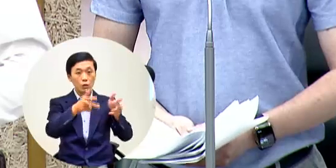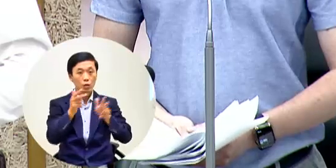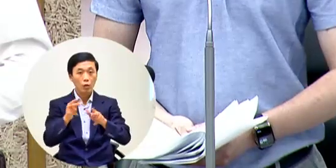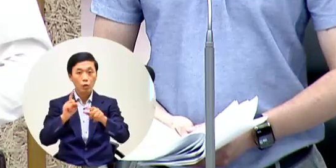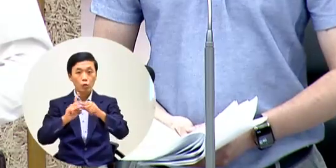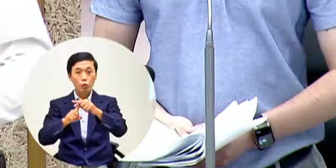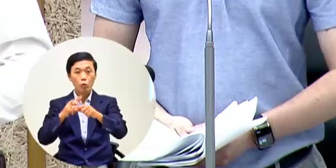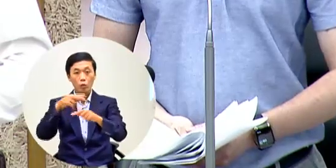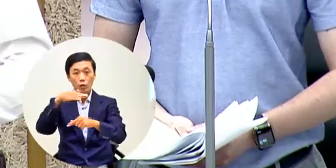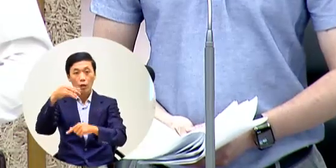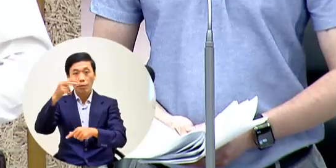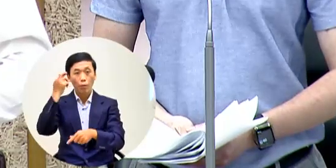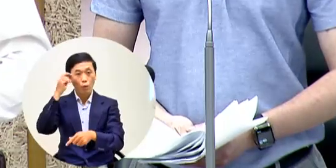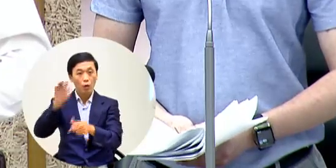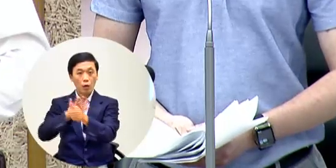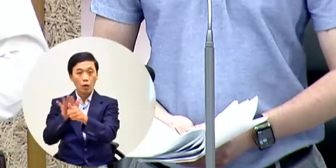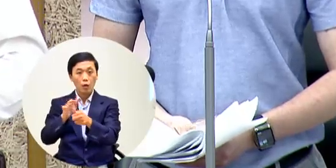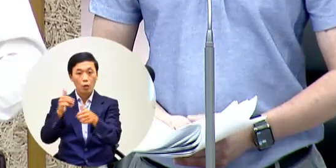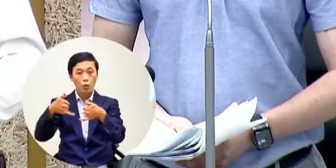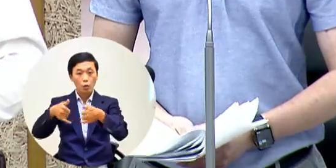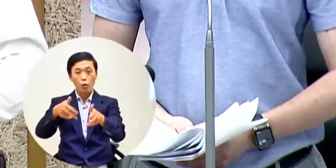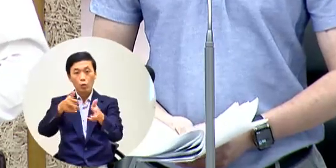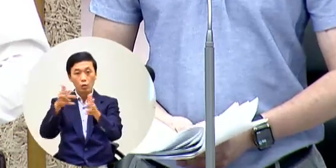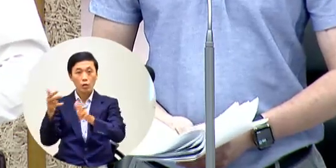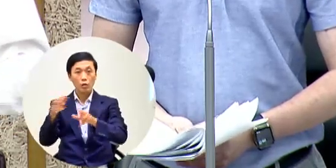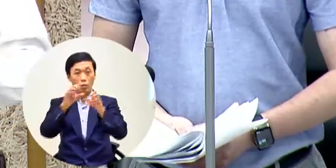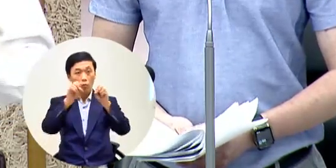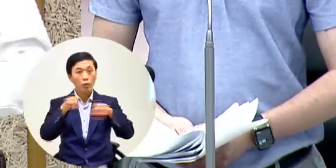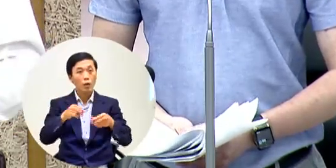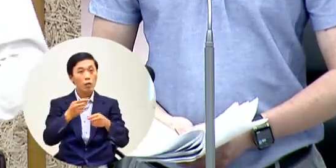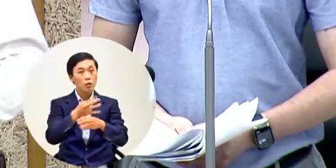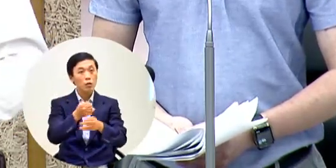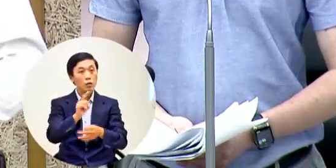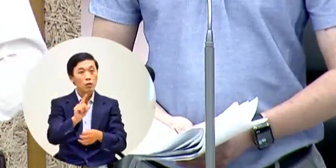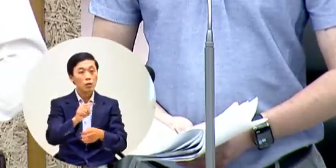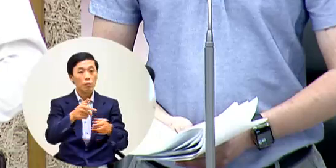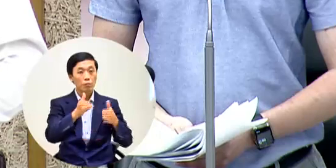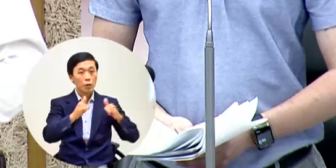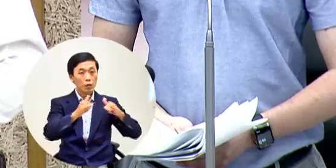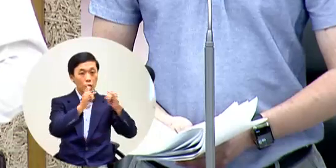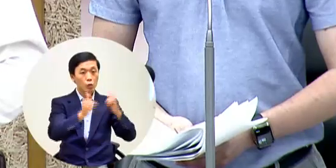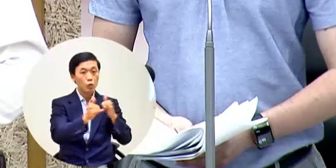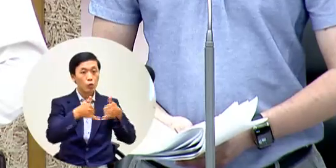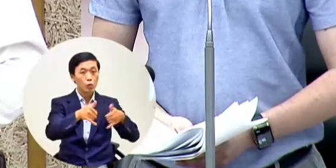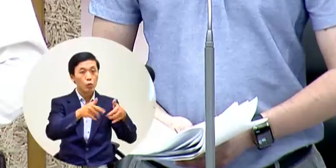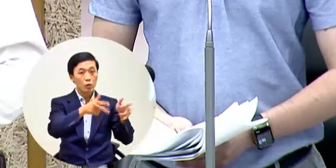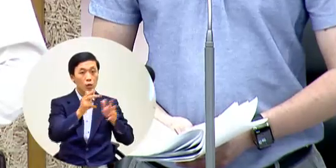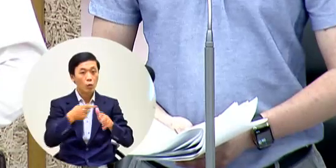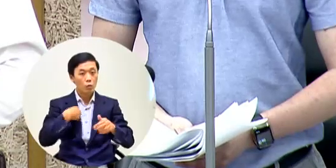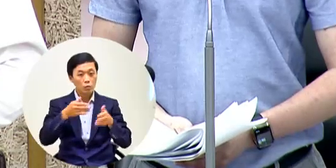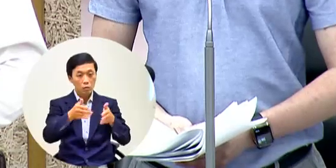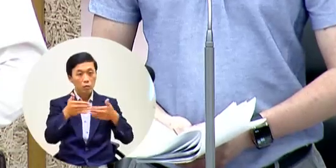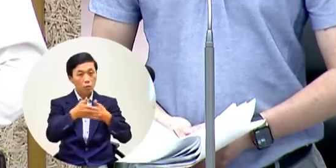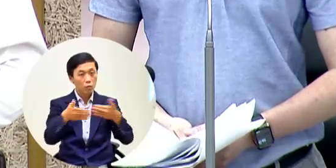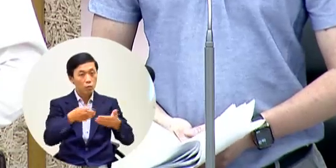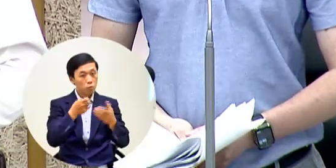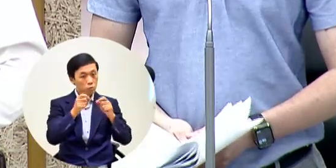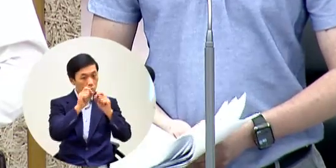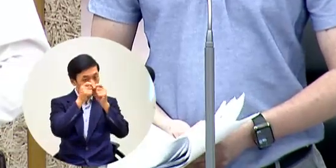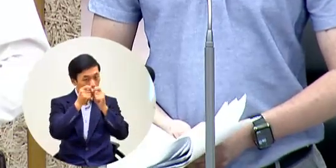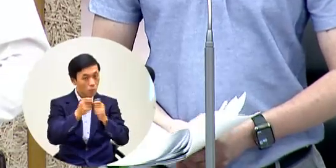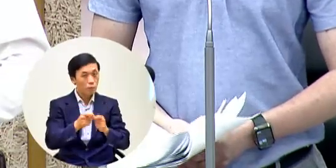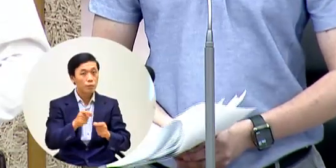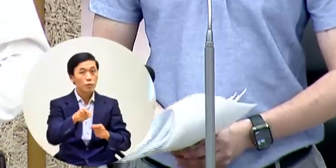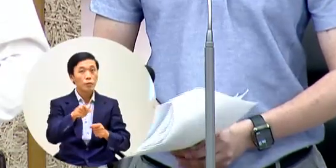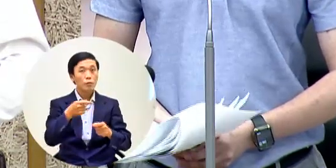么时候？会来。 民族路桥的部分，目前交通上的这一个分析是把这一个机车。 你现在